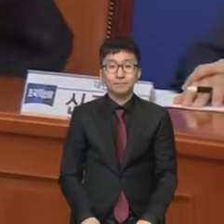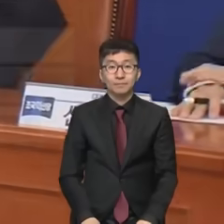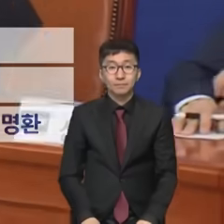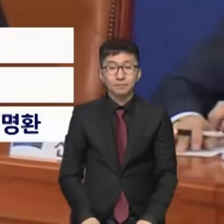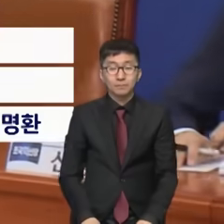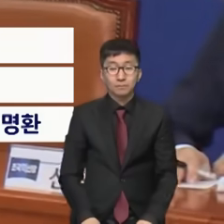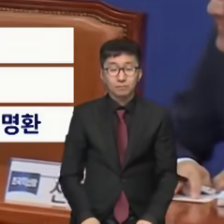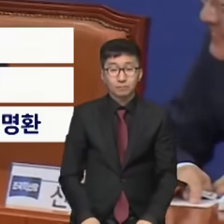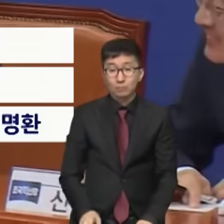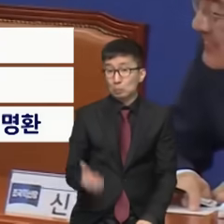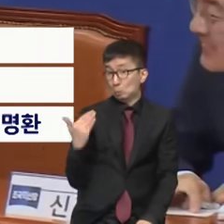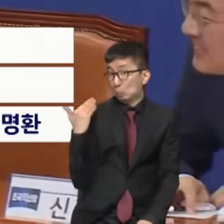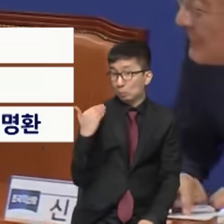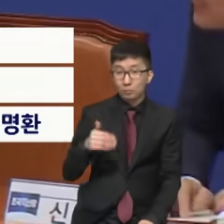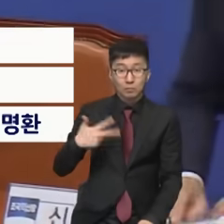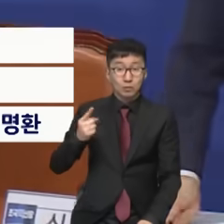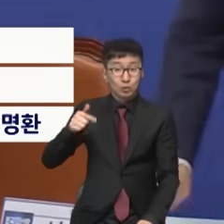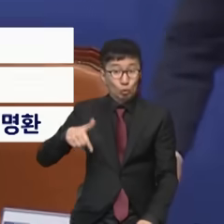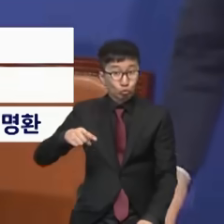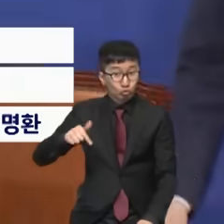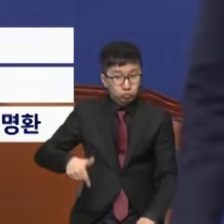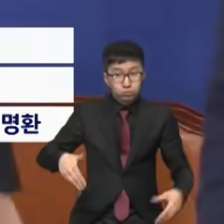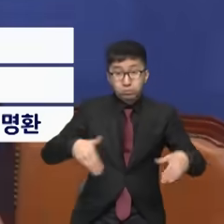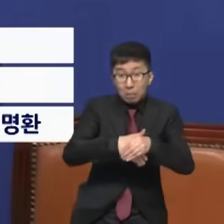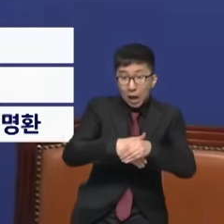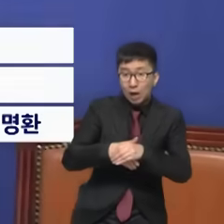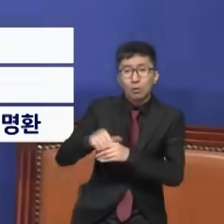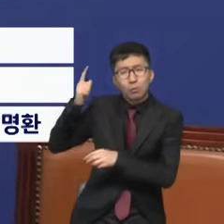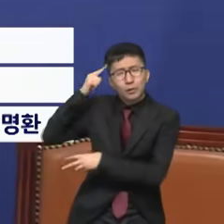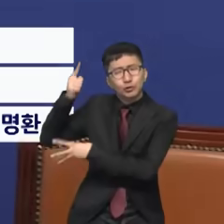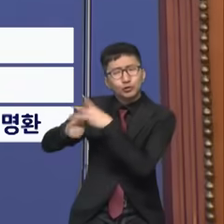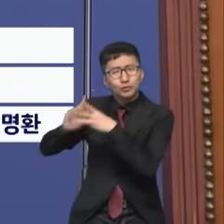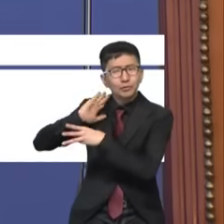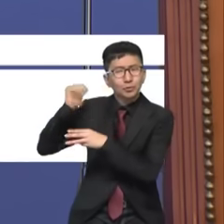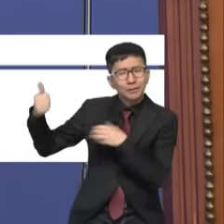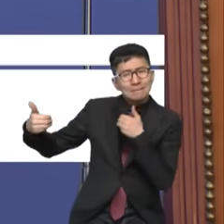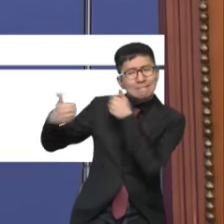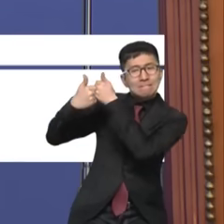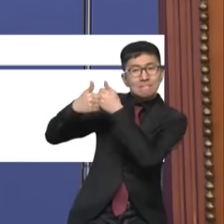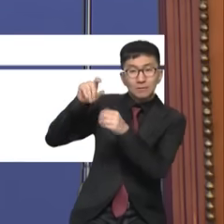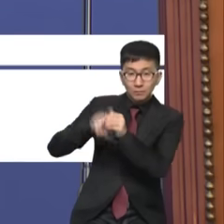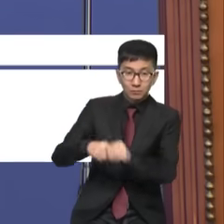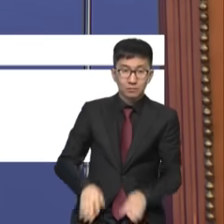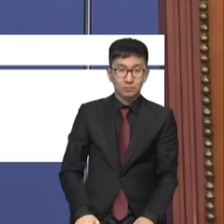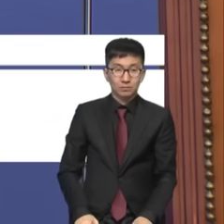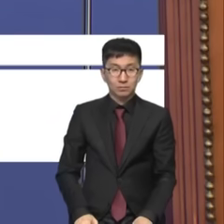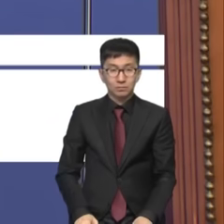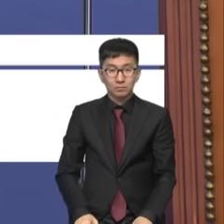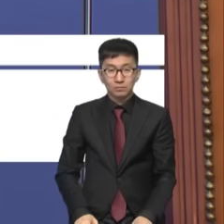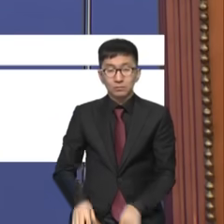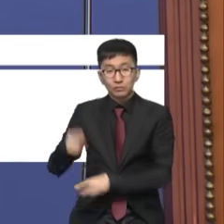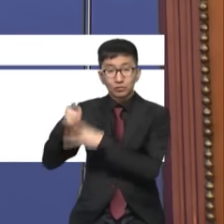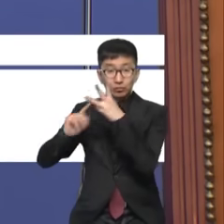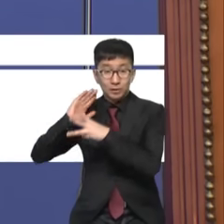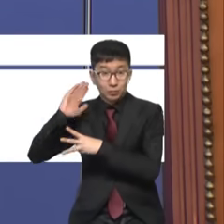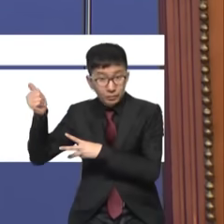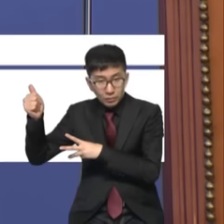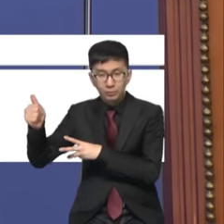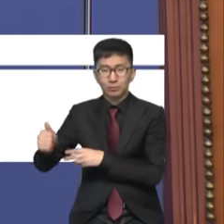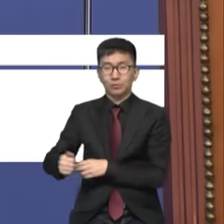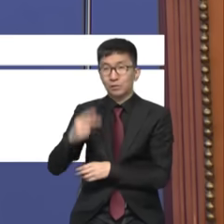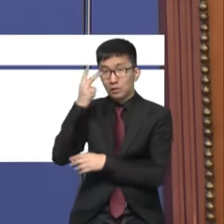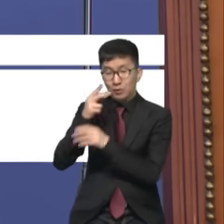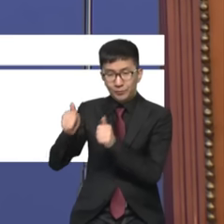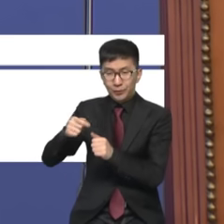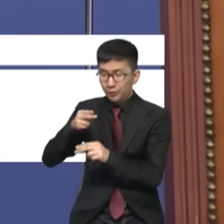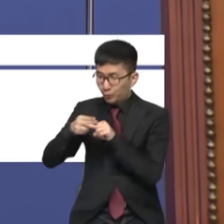단윤 전선 구축을 위해 기류 변화가 감지되고 있습니다. 윤석열의 강, 검찰 독재의 강을 함께 넘자고